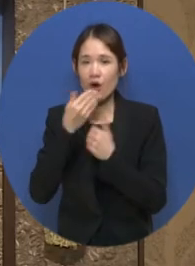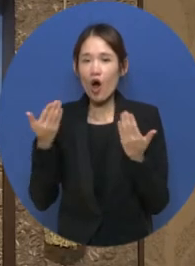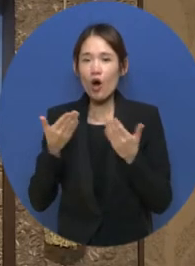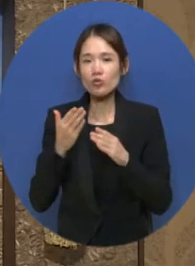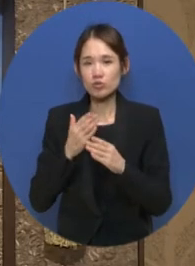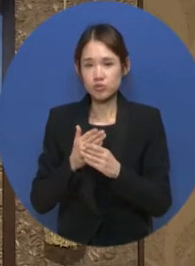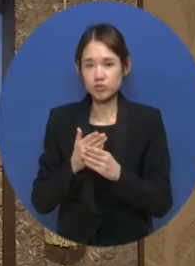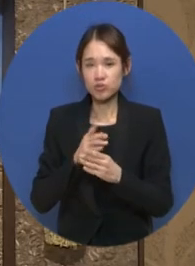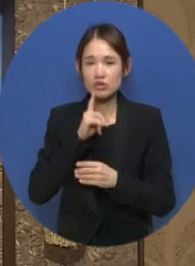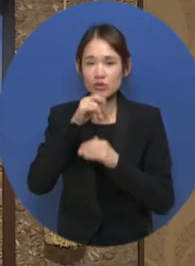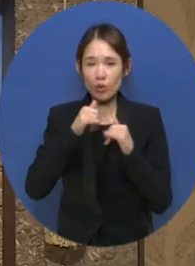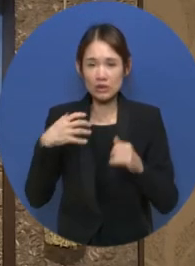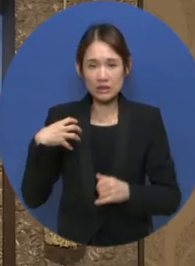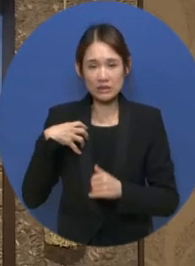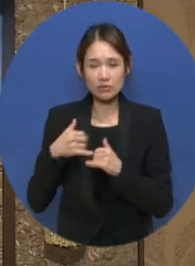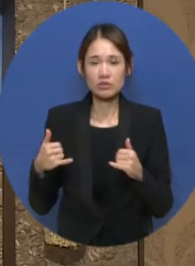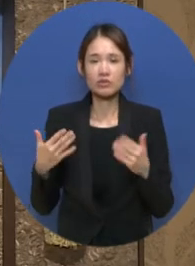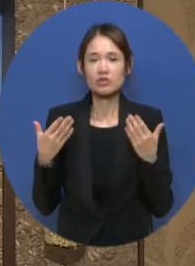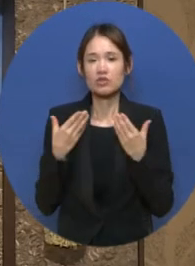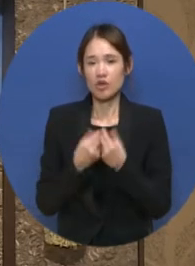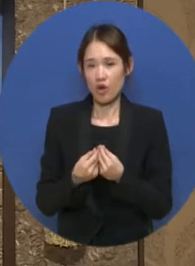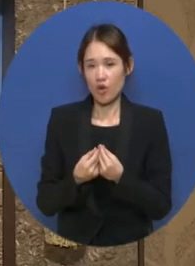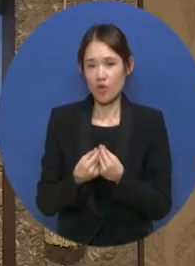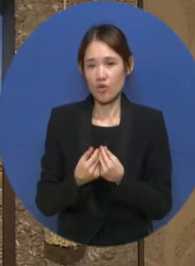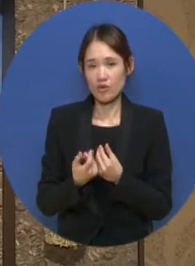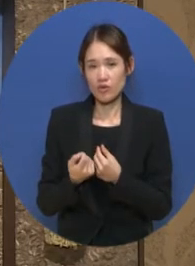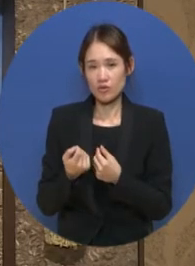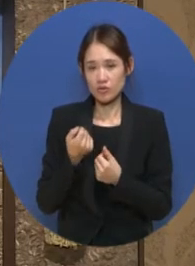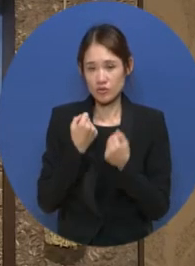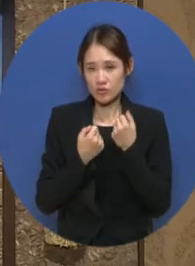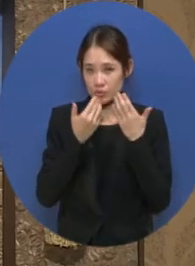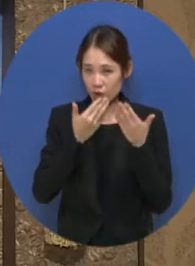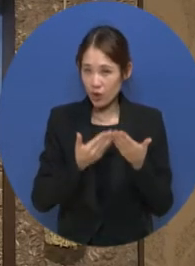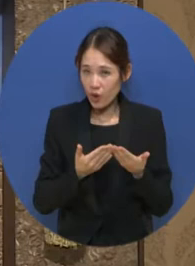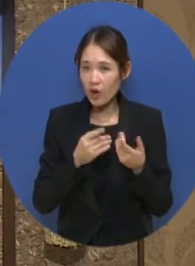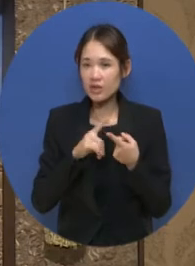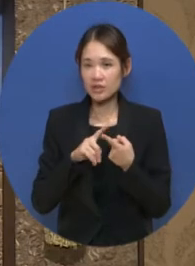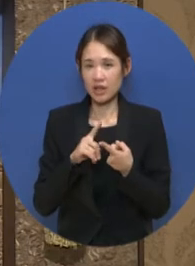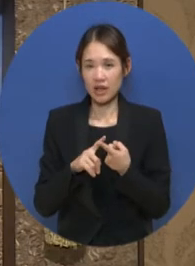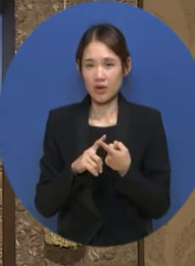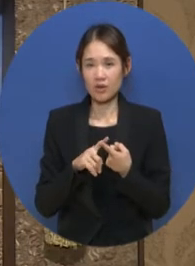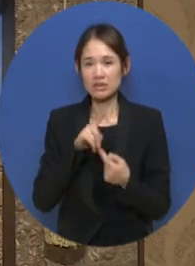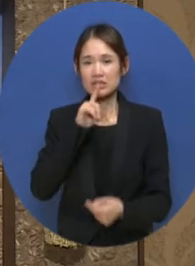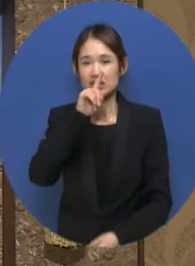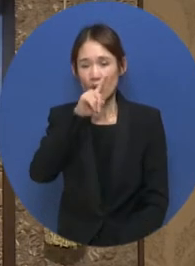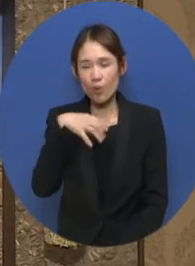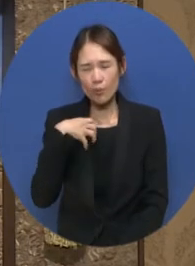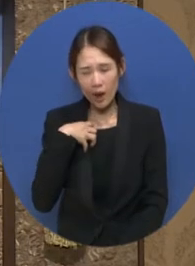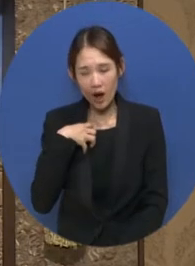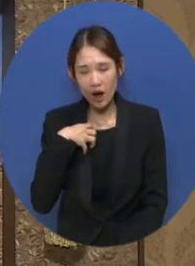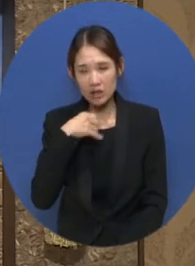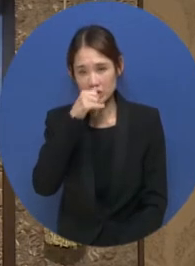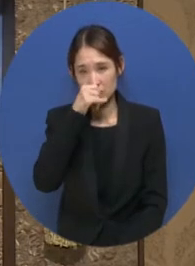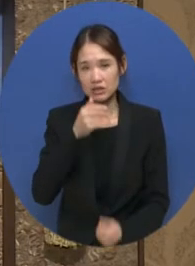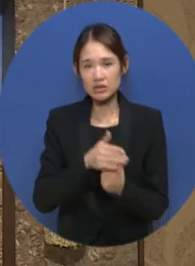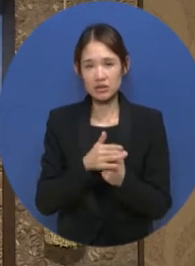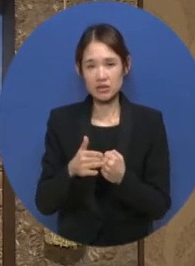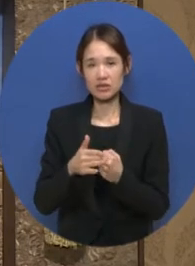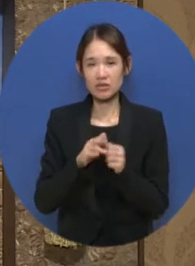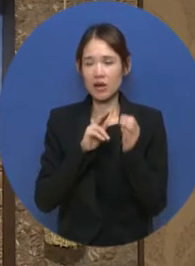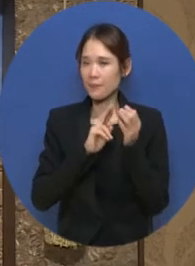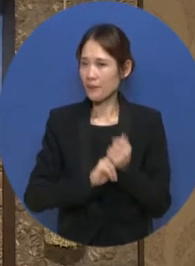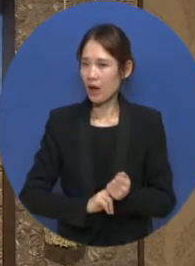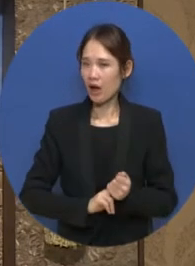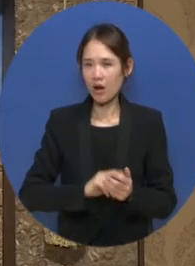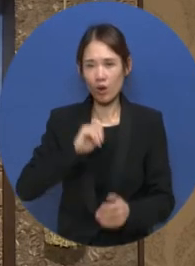신고의무자 직군에 경우에는 아까 말씀드린 밭에 로 신고해야 되는 임무가 있기 때문에 이제 감출 순